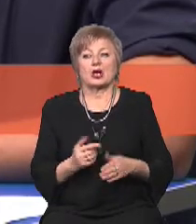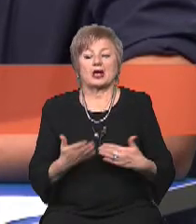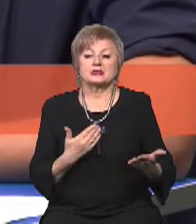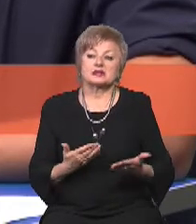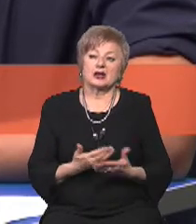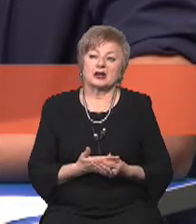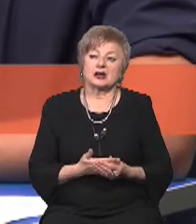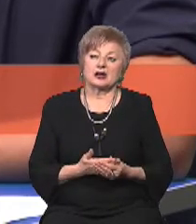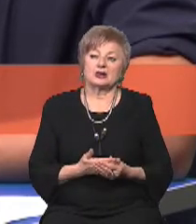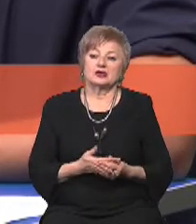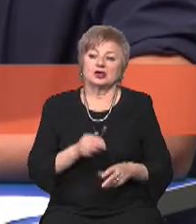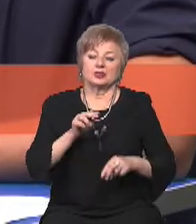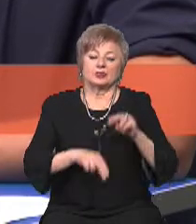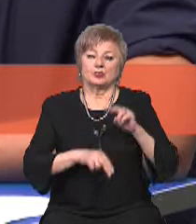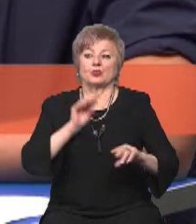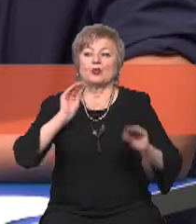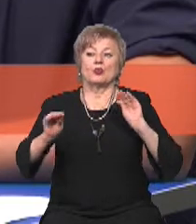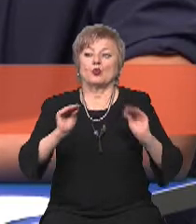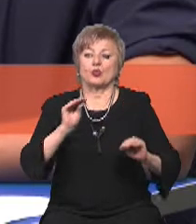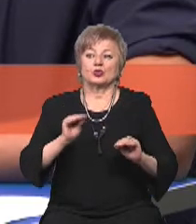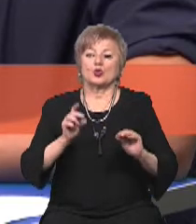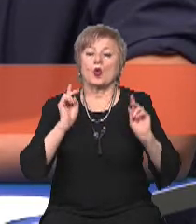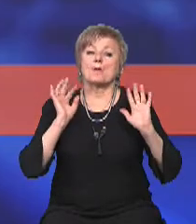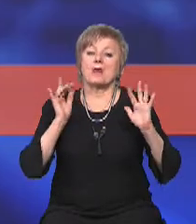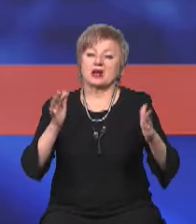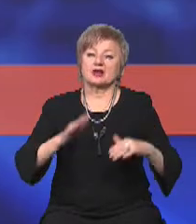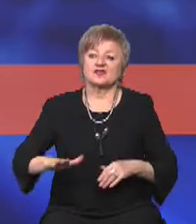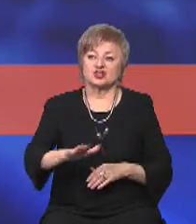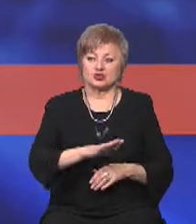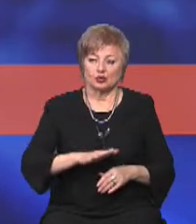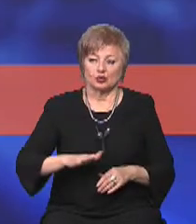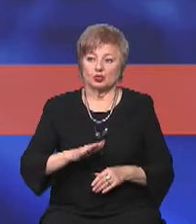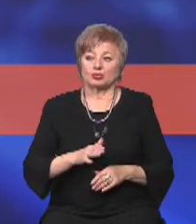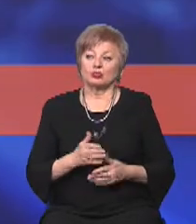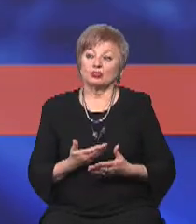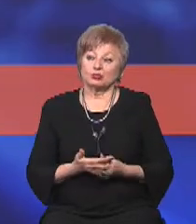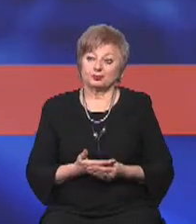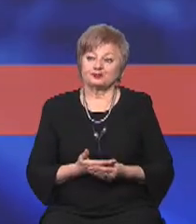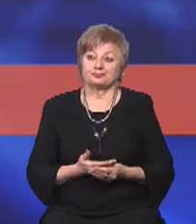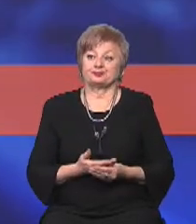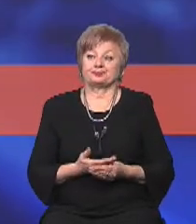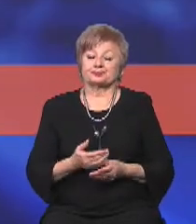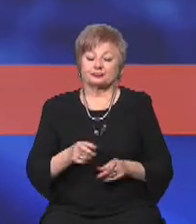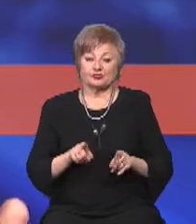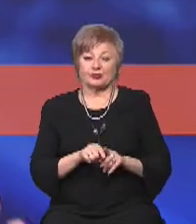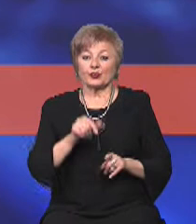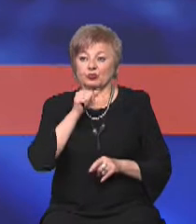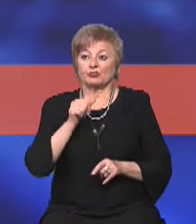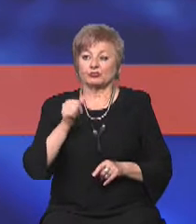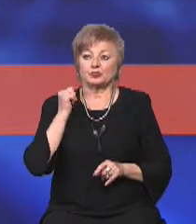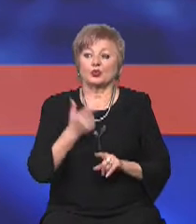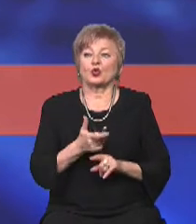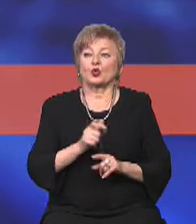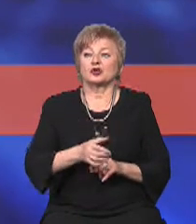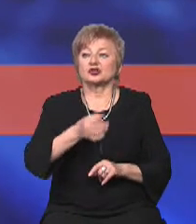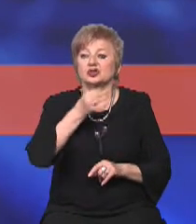якраз інфраструктурної розбудови, але вже паркових зон, тому що є реалізовані минулоріч проєкти. Мені дуже